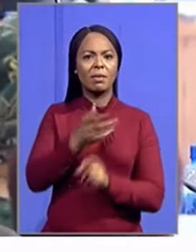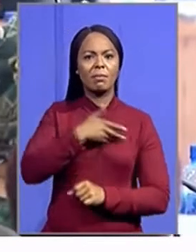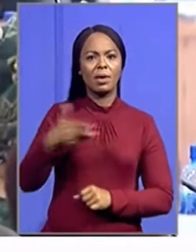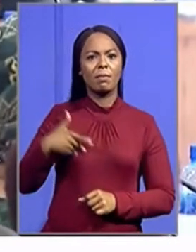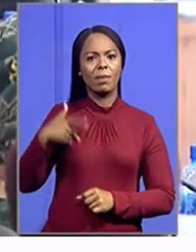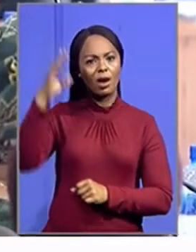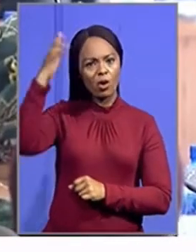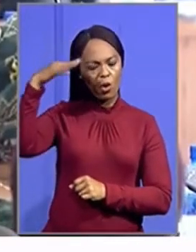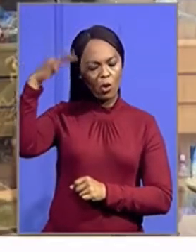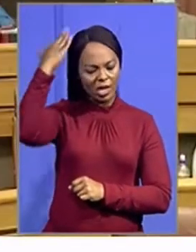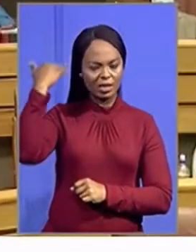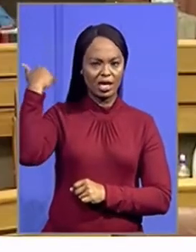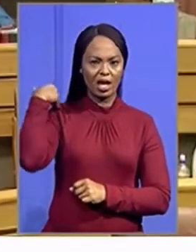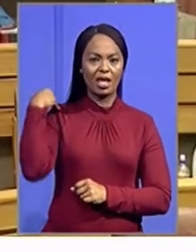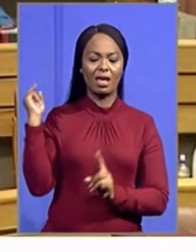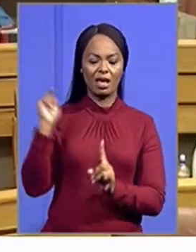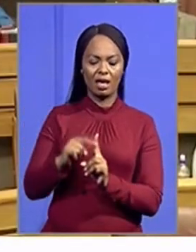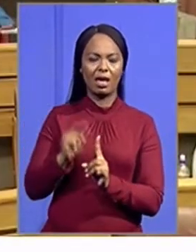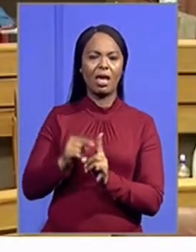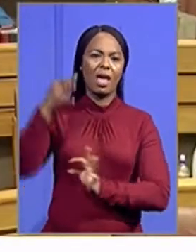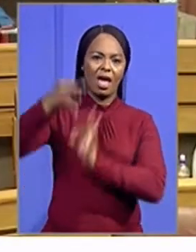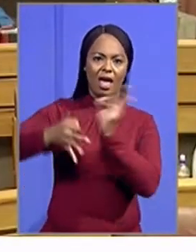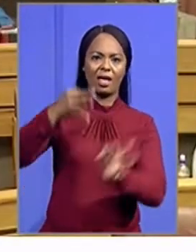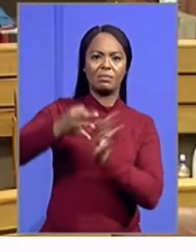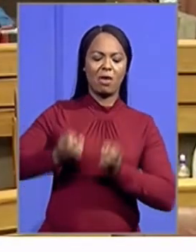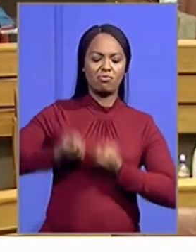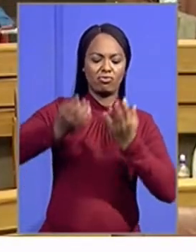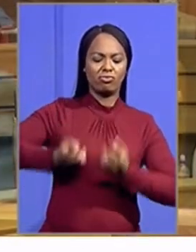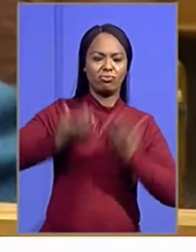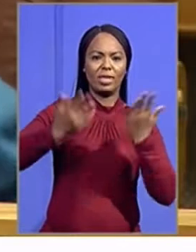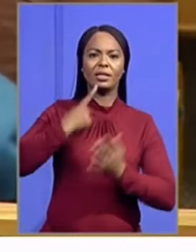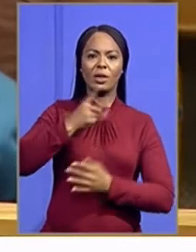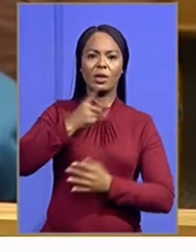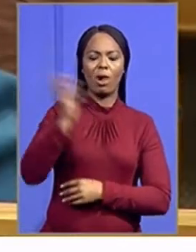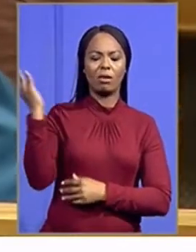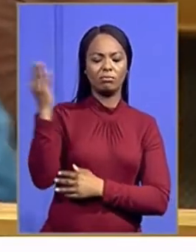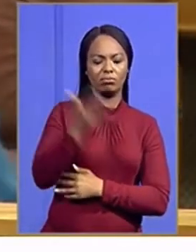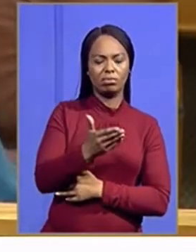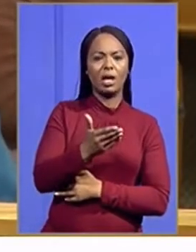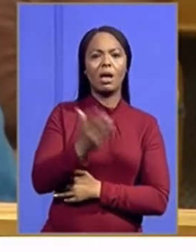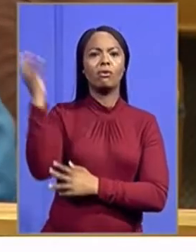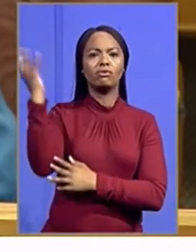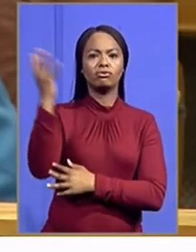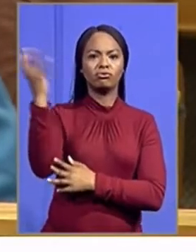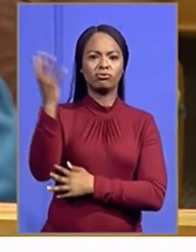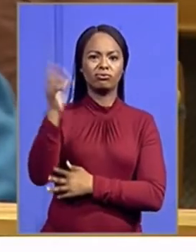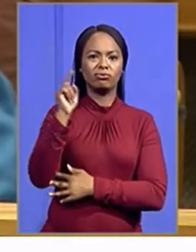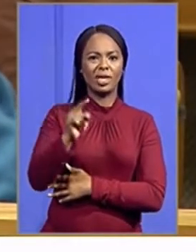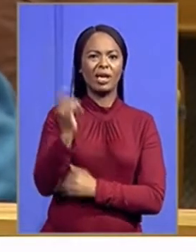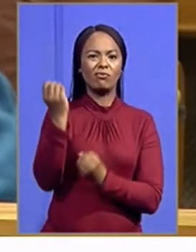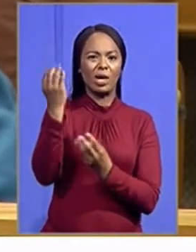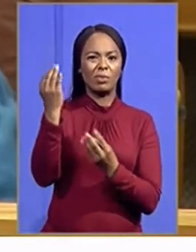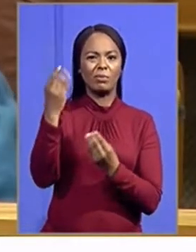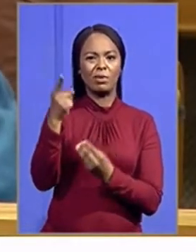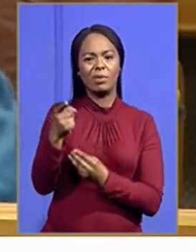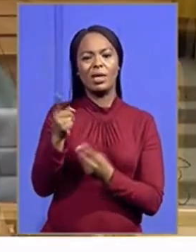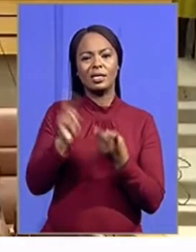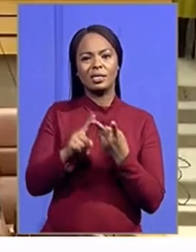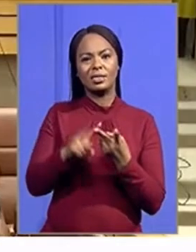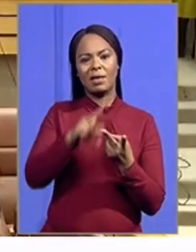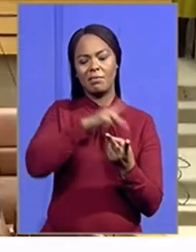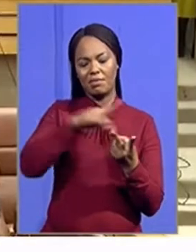o tlhalositse gantle gore o tlatla a etsa press conference gantle akeng tsa gae ga mmogo le letona